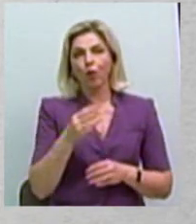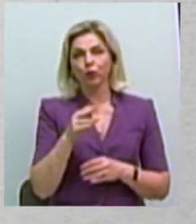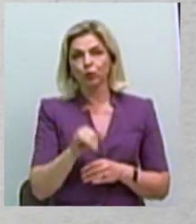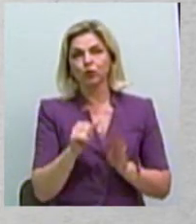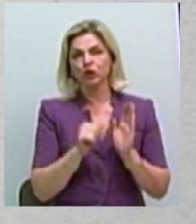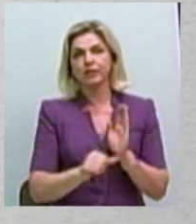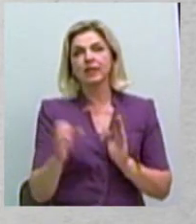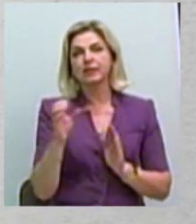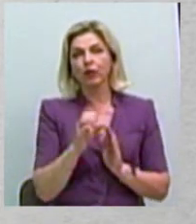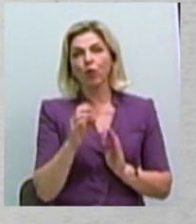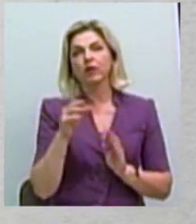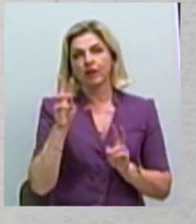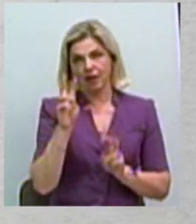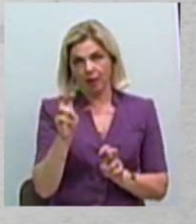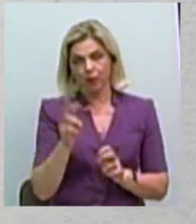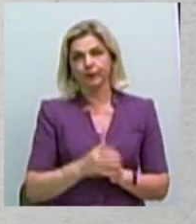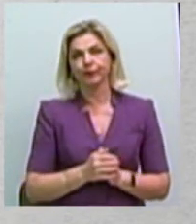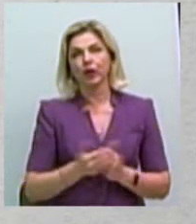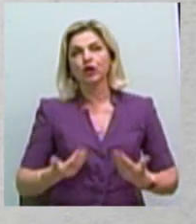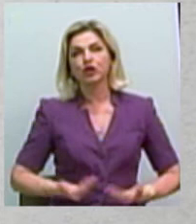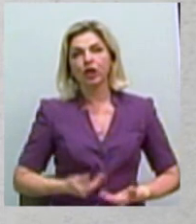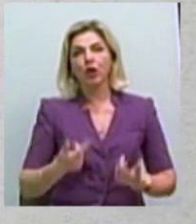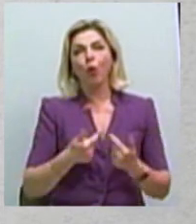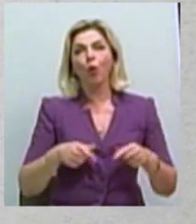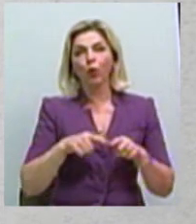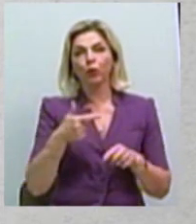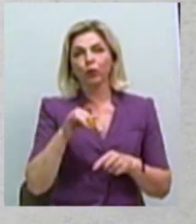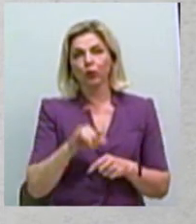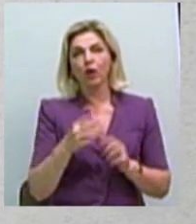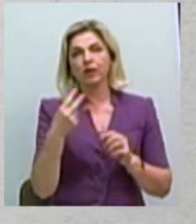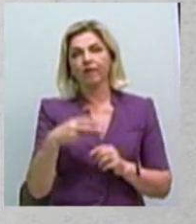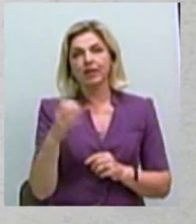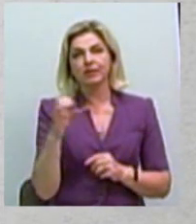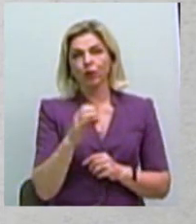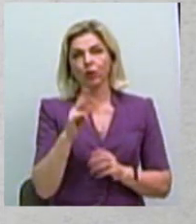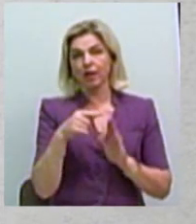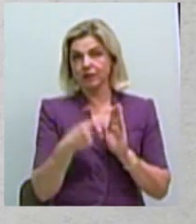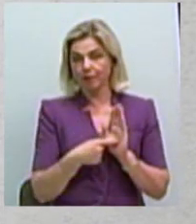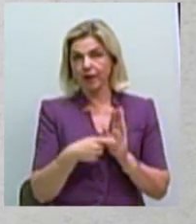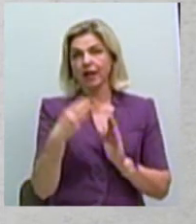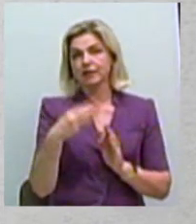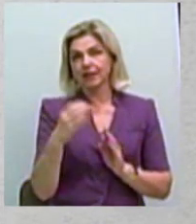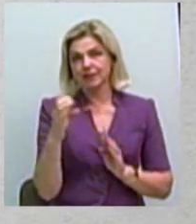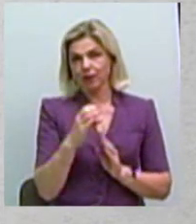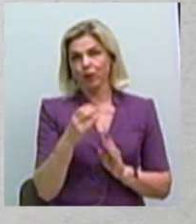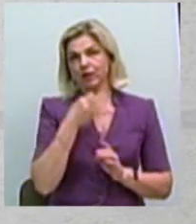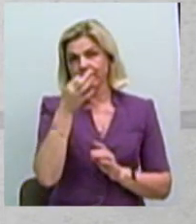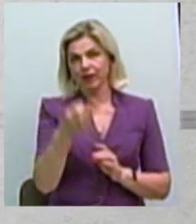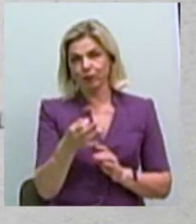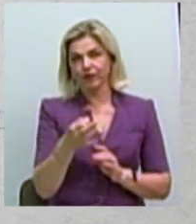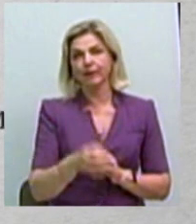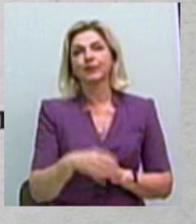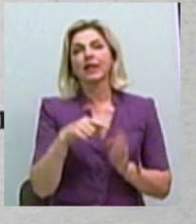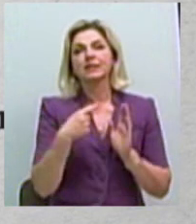на одну топ-тему. Жителі округу – 20 секунд на запитання, 30 секунд на відповідь.